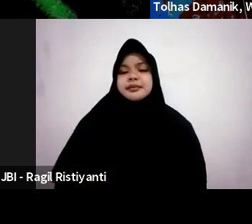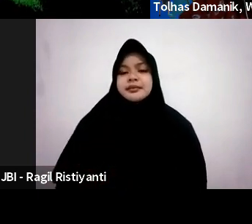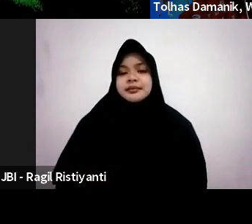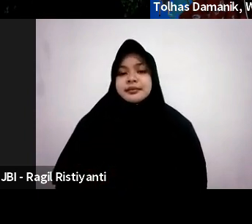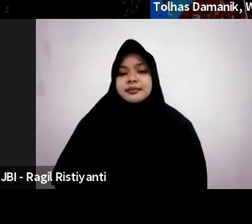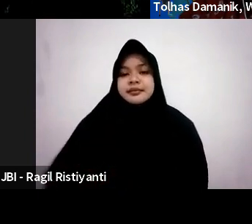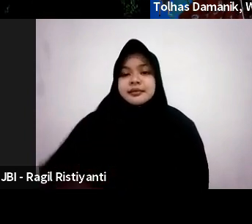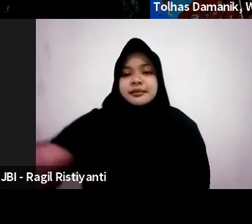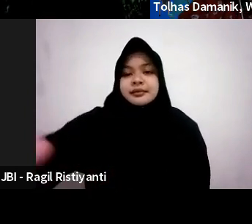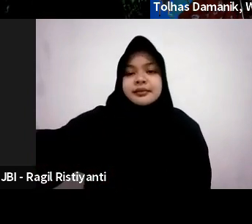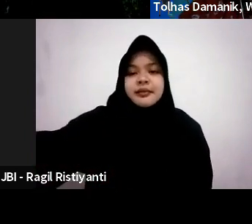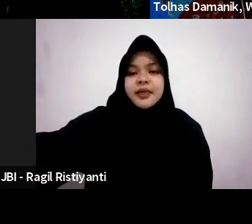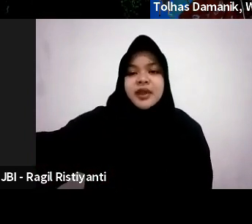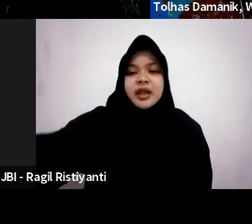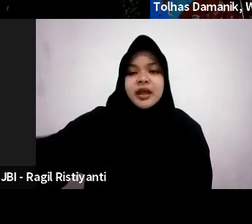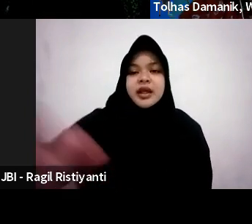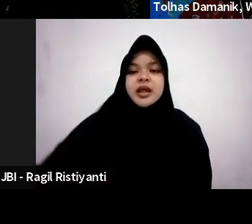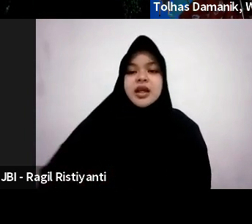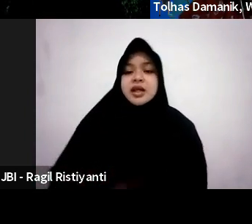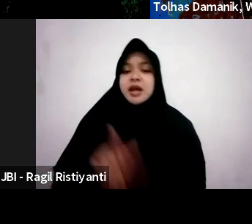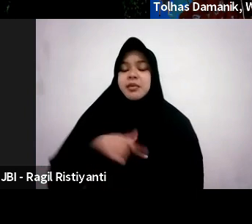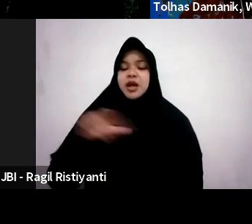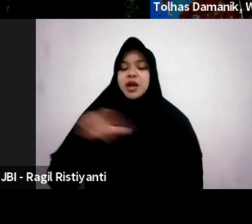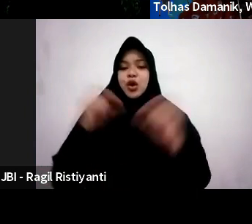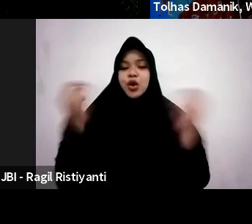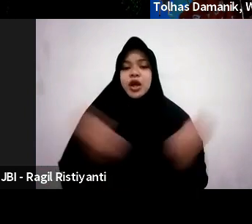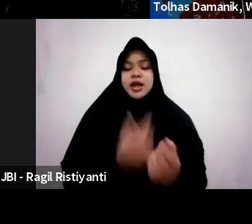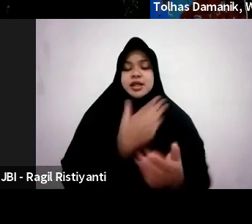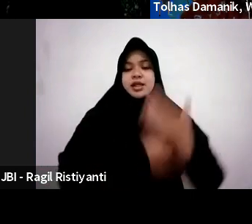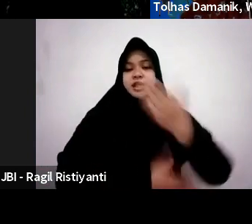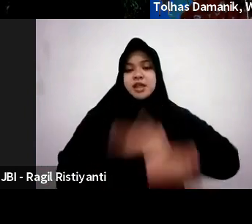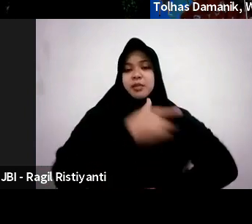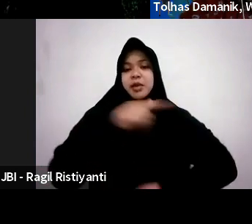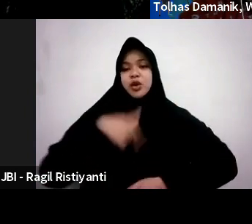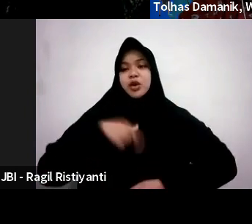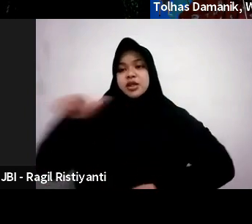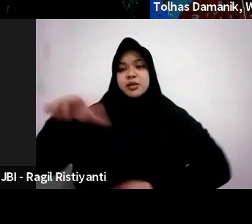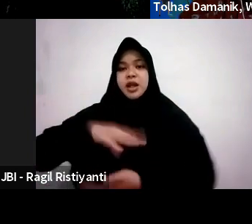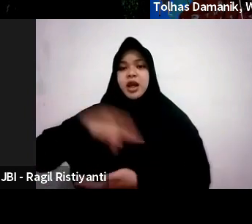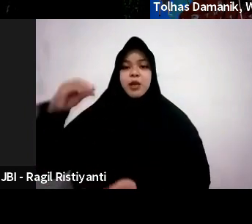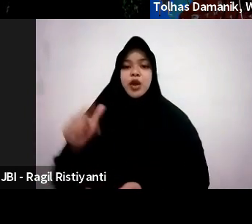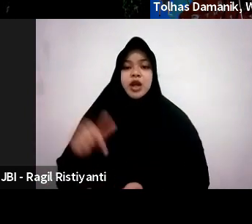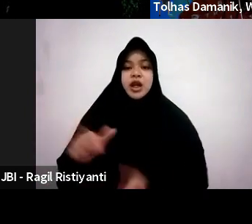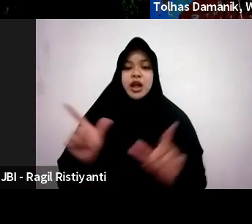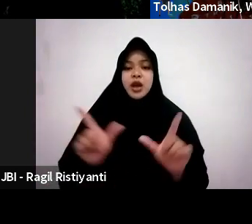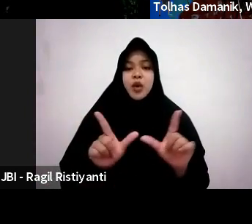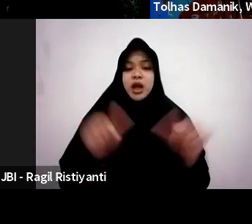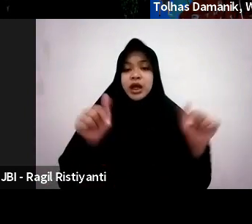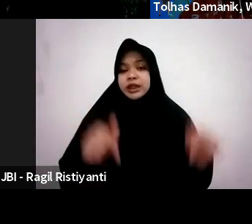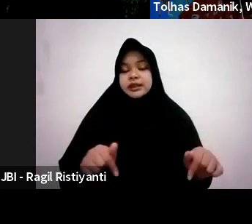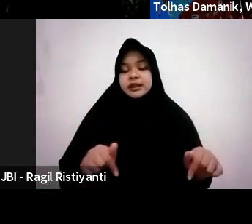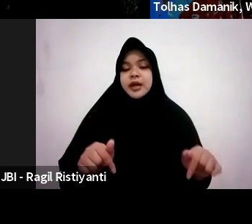bpo atau organisasi disabilitas misalnya di kota x peroleh di Depok kayak wahana-wahana itu